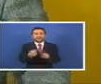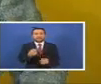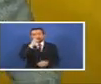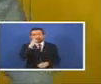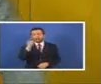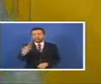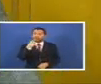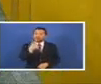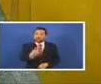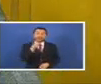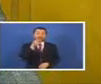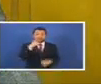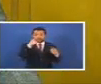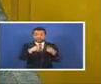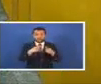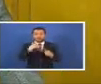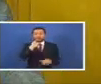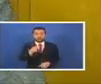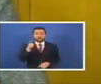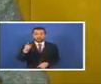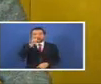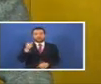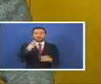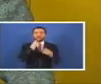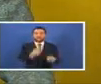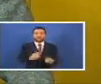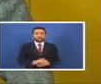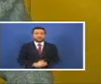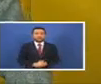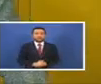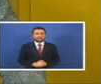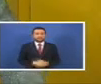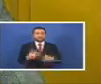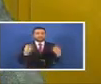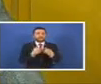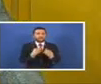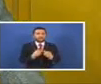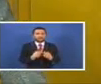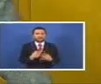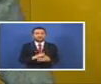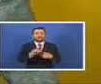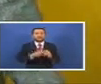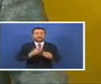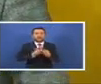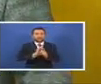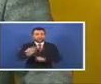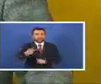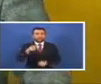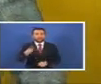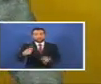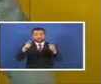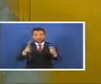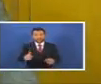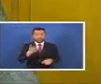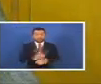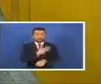bunu söylemek icap eder diyorlar. O yüzden onu söylüyorlar. Savaş ve zulüm bu